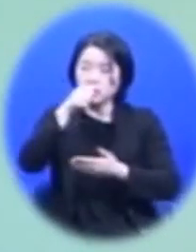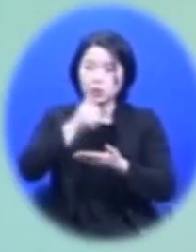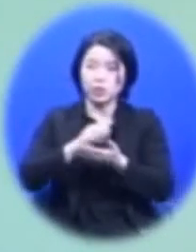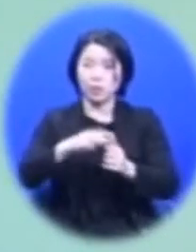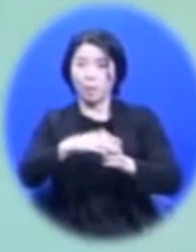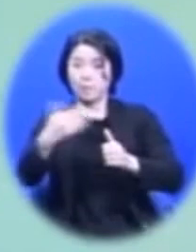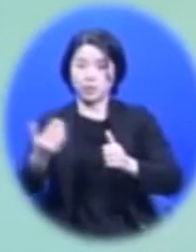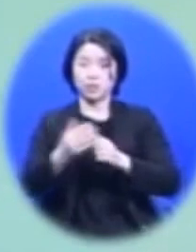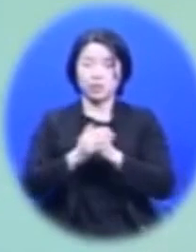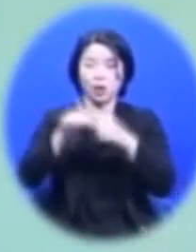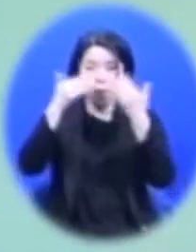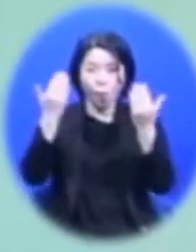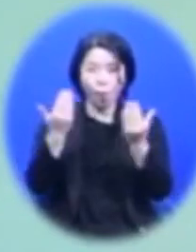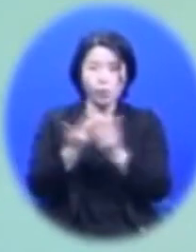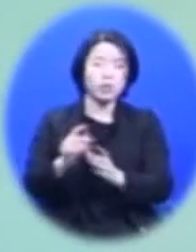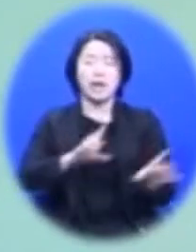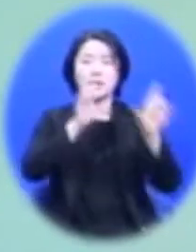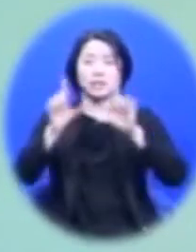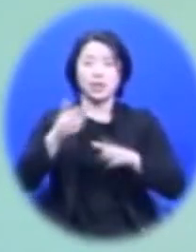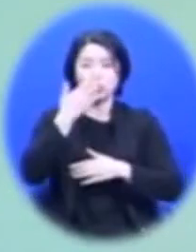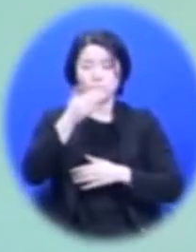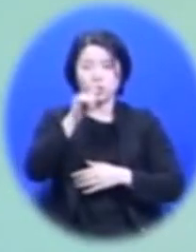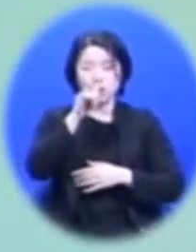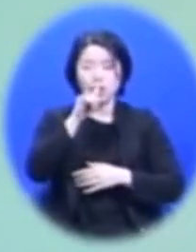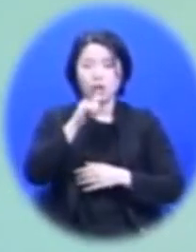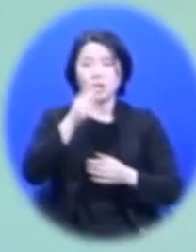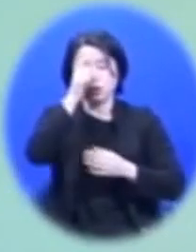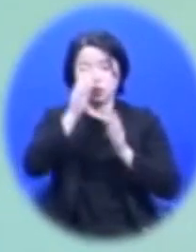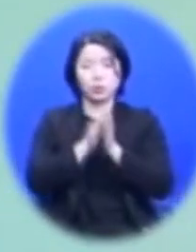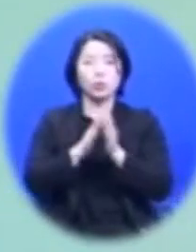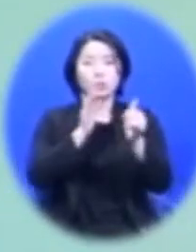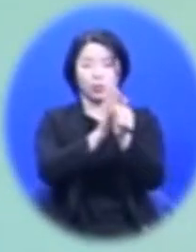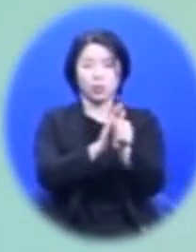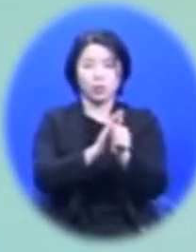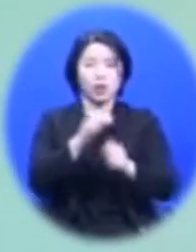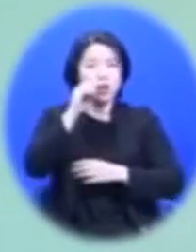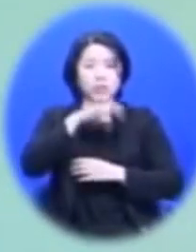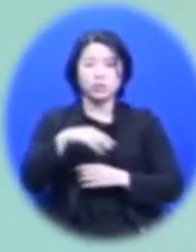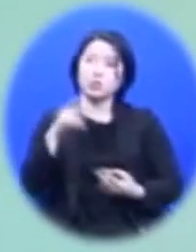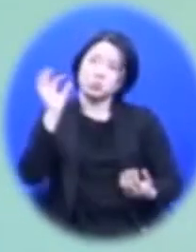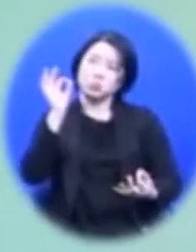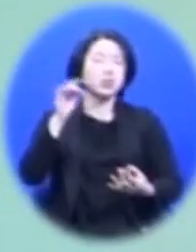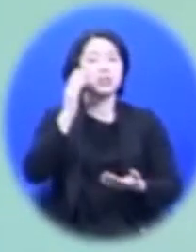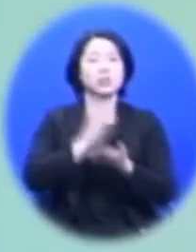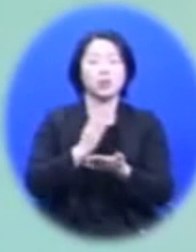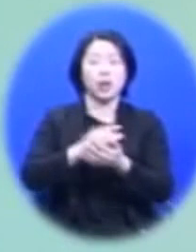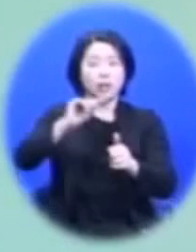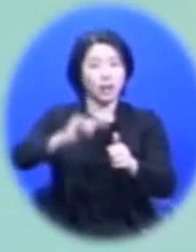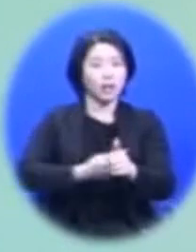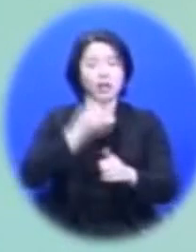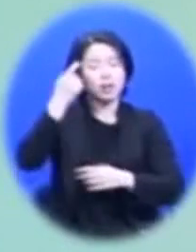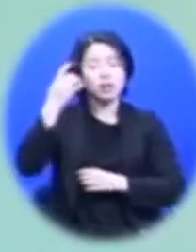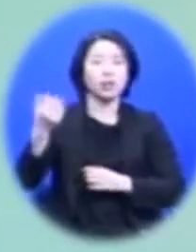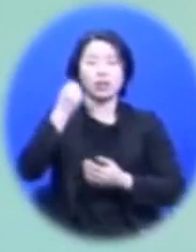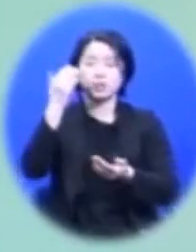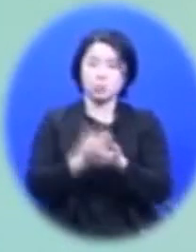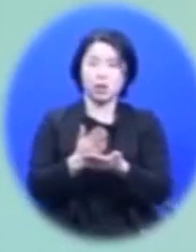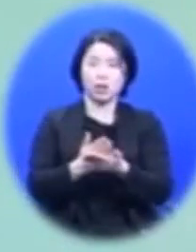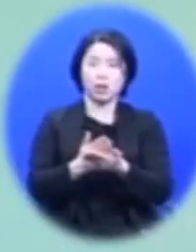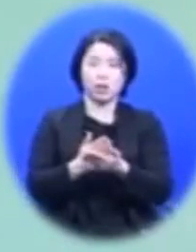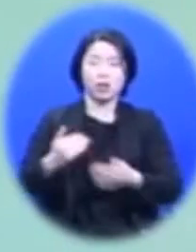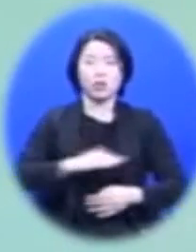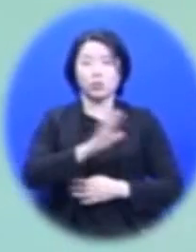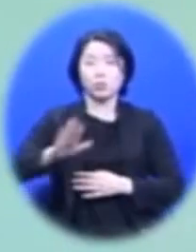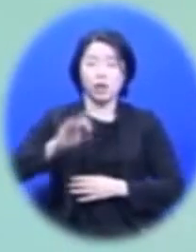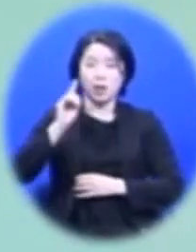벗어나서 온전한 삶을 살도록 기도하라. 그냥 잊지 말라. 당연한 걸로 여기지 말라. 우리